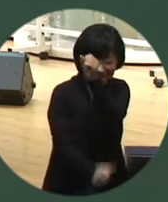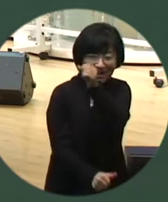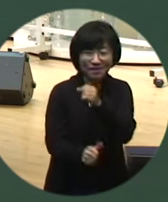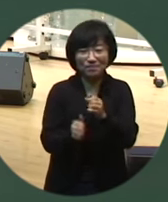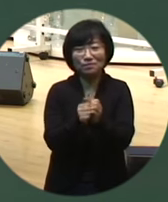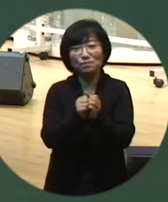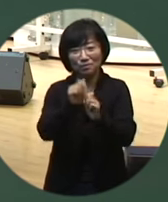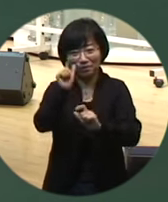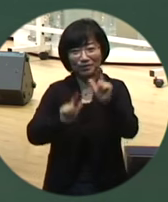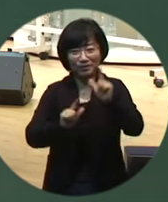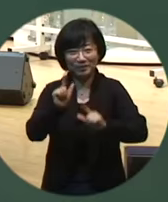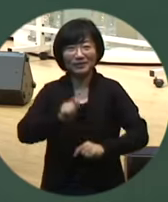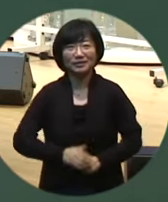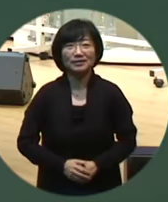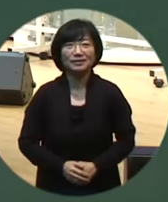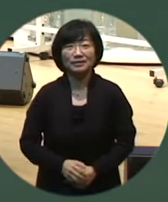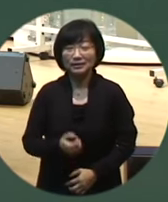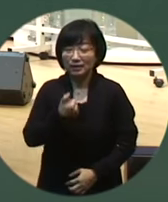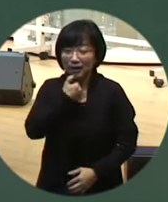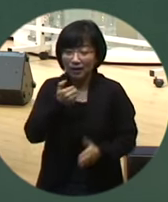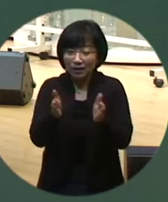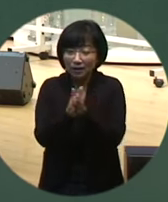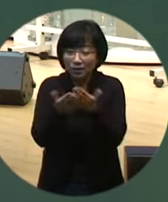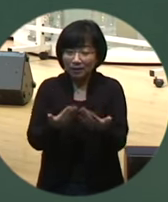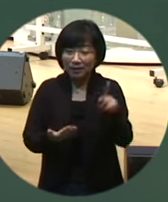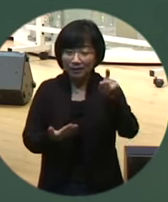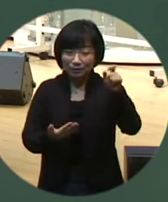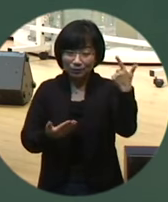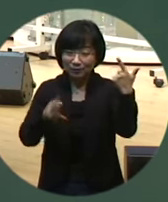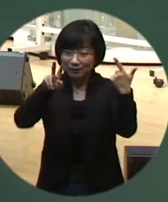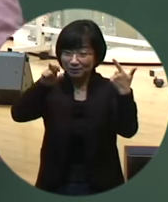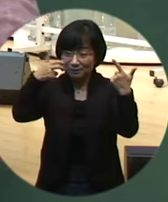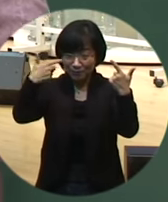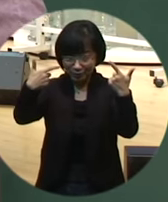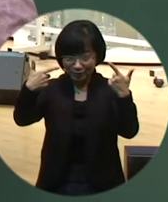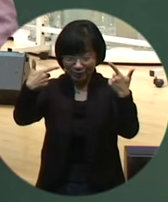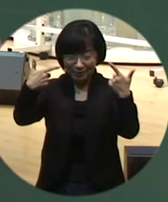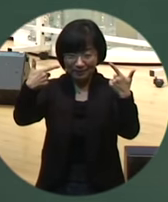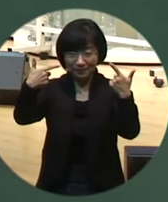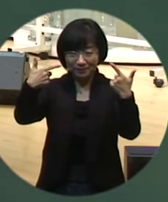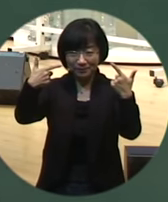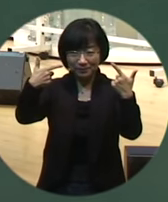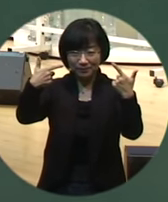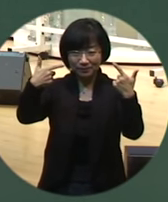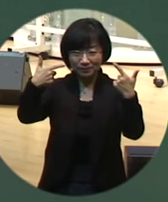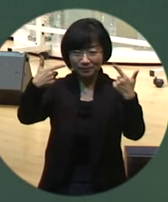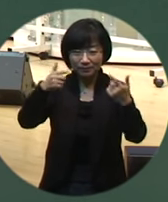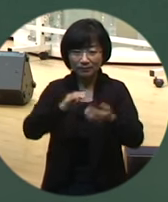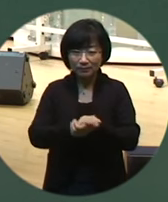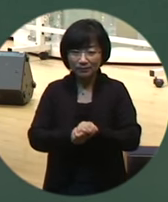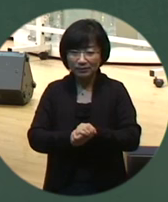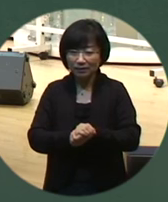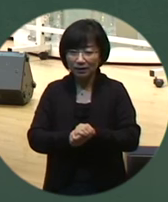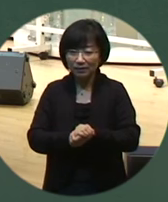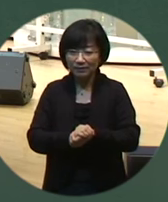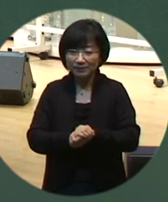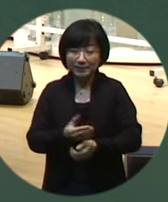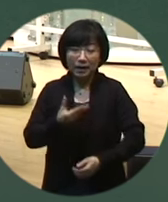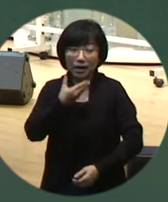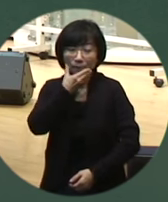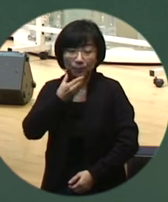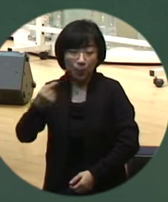of all corruption. 로마서 16장 26절에요. In Romans 16:26. 이 복음으로 너희를